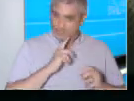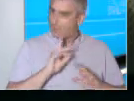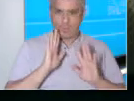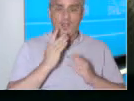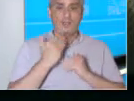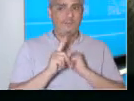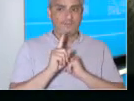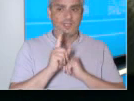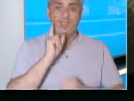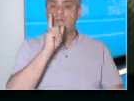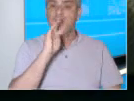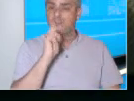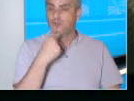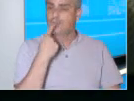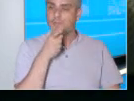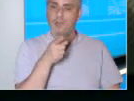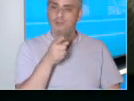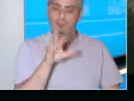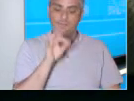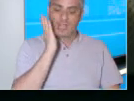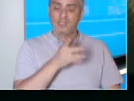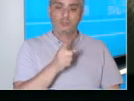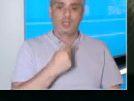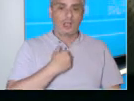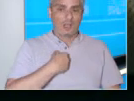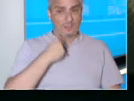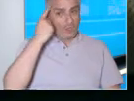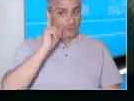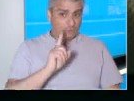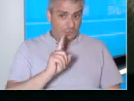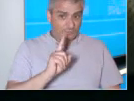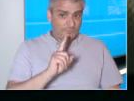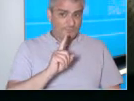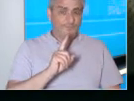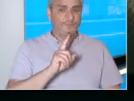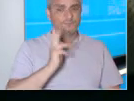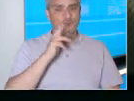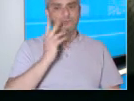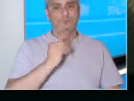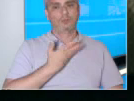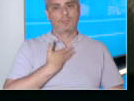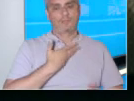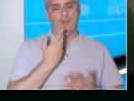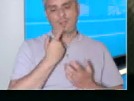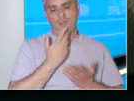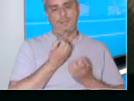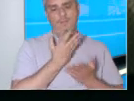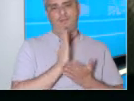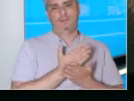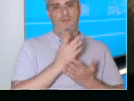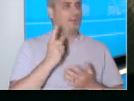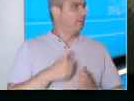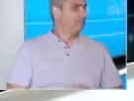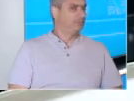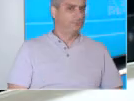את ביבי. אבל אם יש אמירה כזאת של בחירה ישירה, אני מעריך שיהיה מי שיקבל כאן את המסר. הייתה